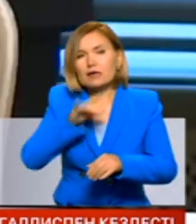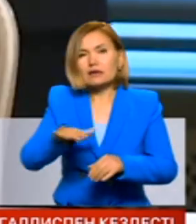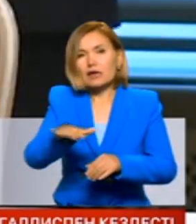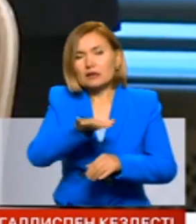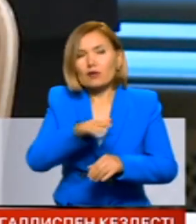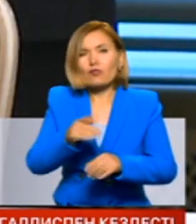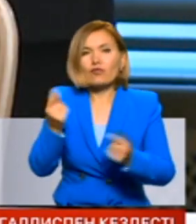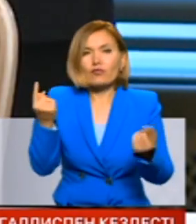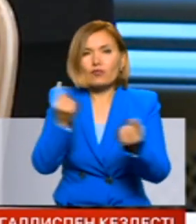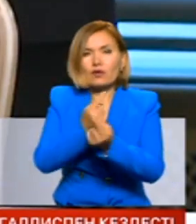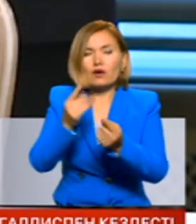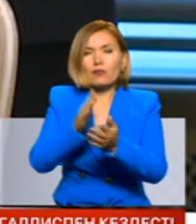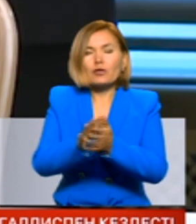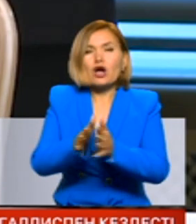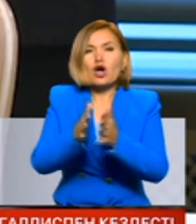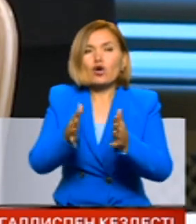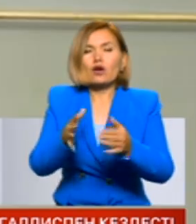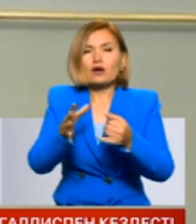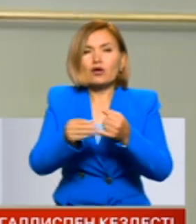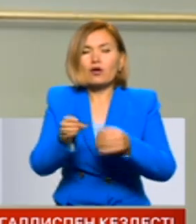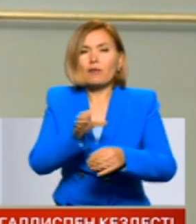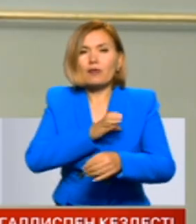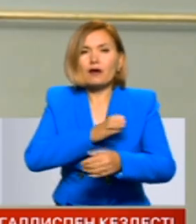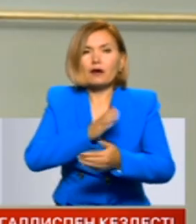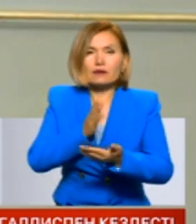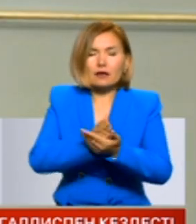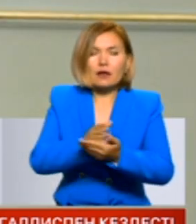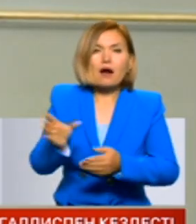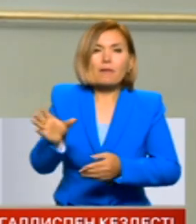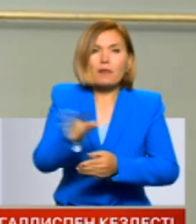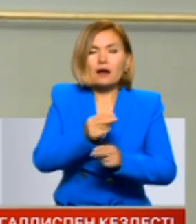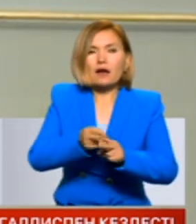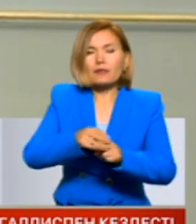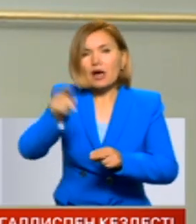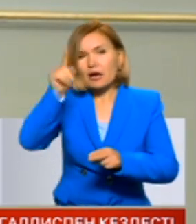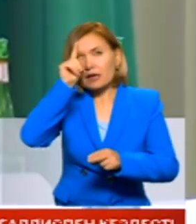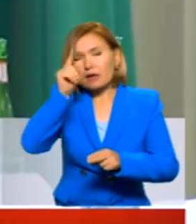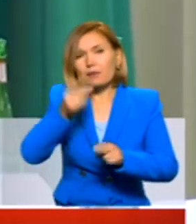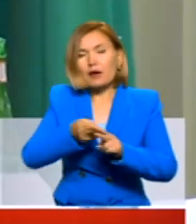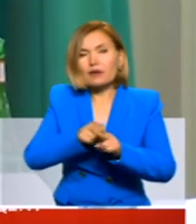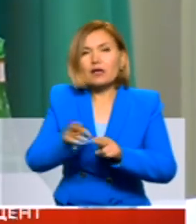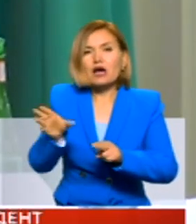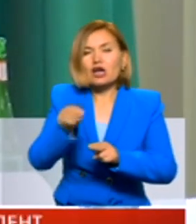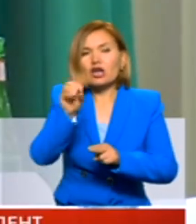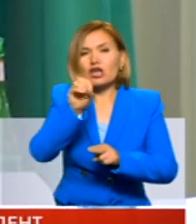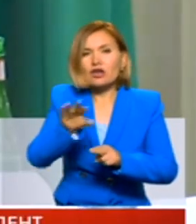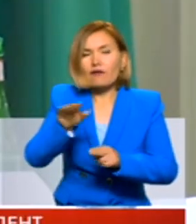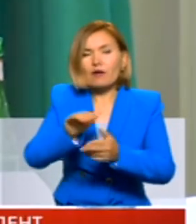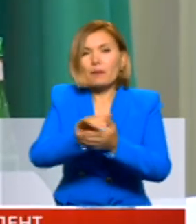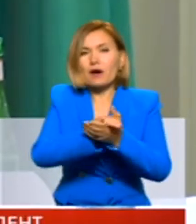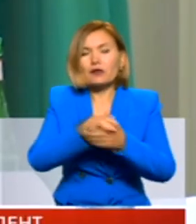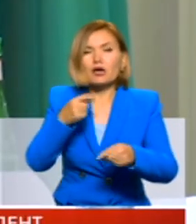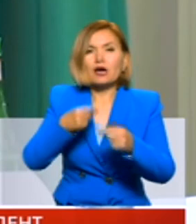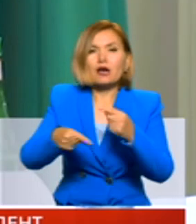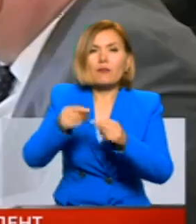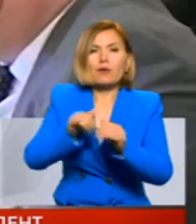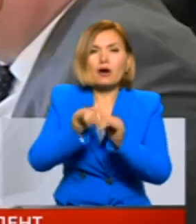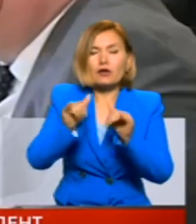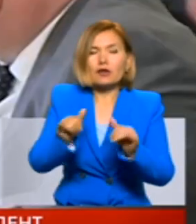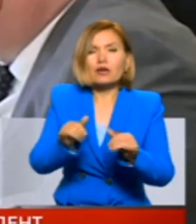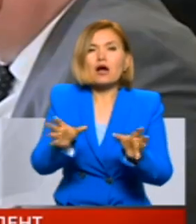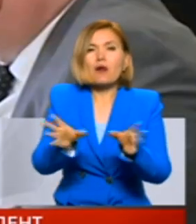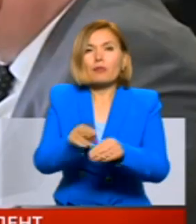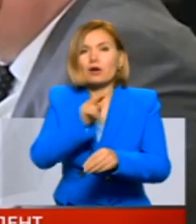өтіп, Қазақстанда мол пайдалы қазбалар қоры бар. Мұның бәрі Германиямен және жалпы Еуропа одағымен сауда инвестиция